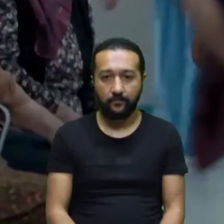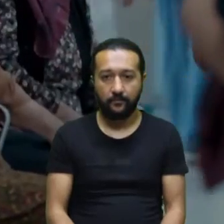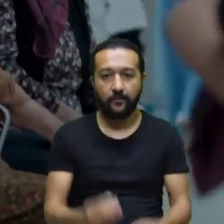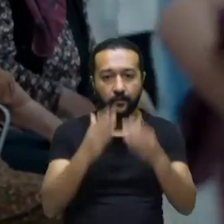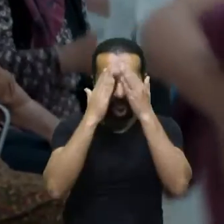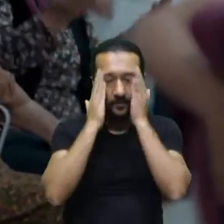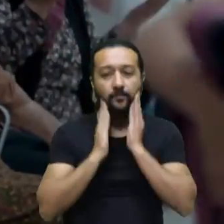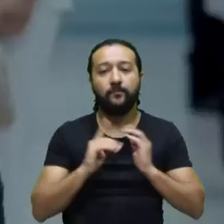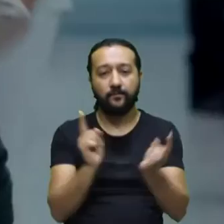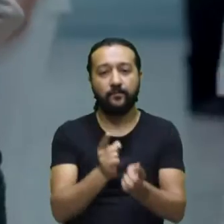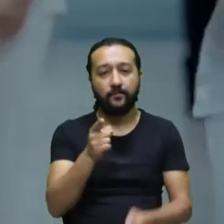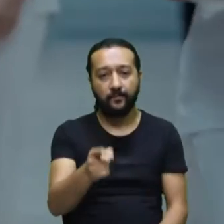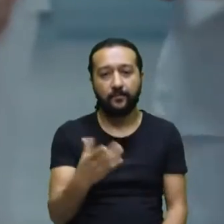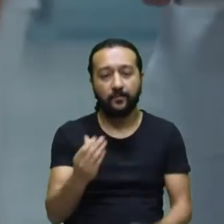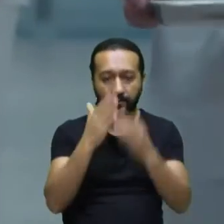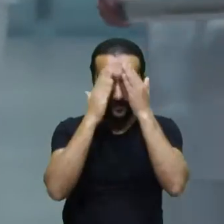öpüyor.